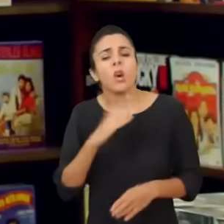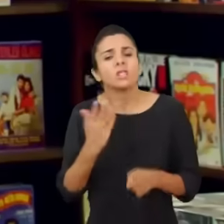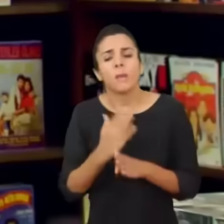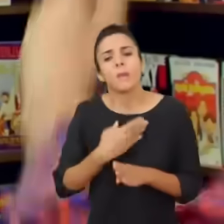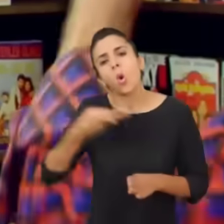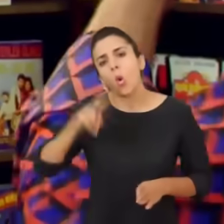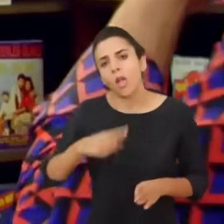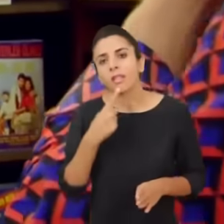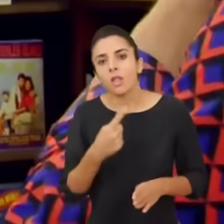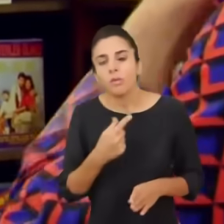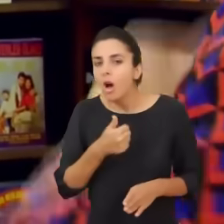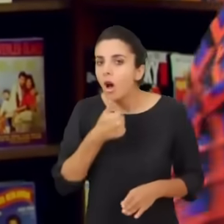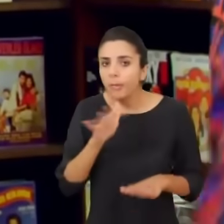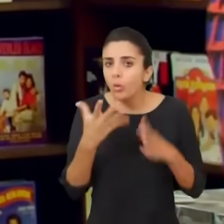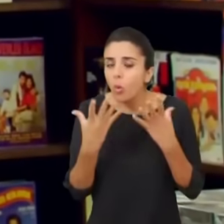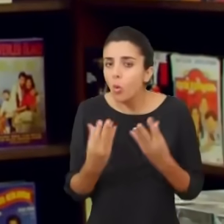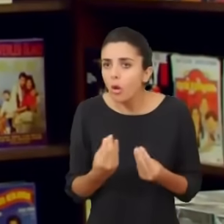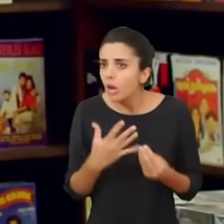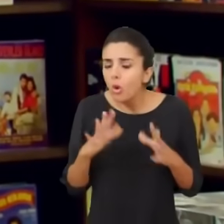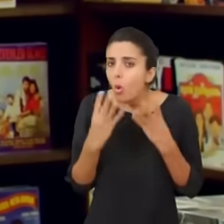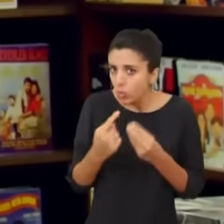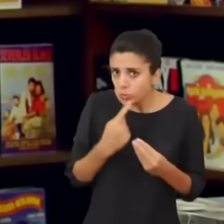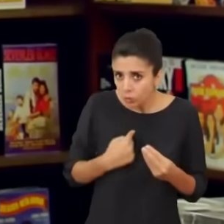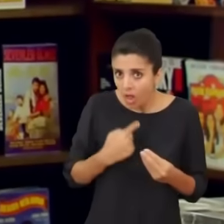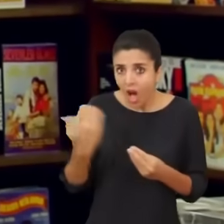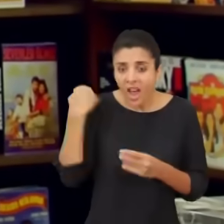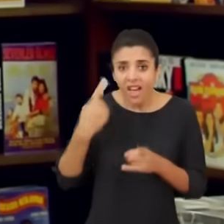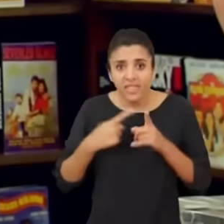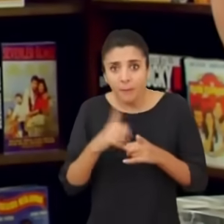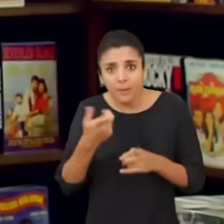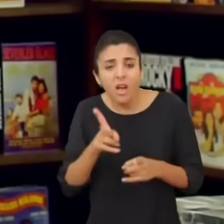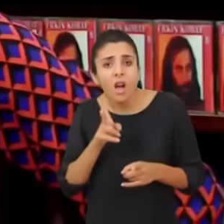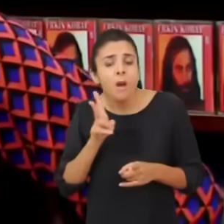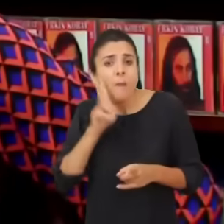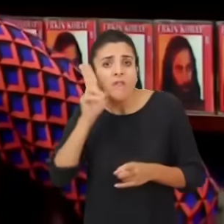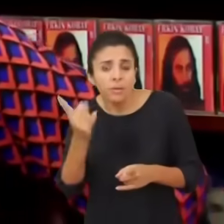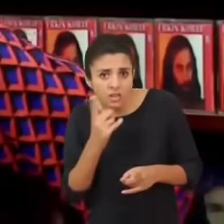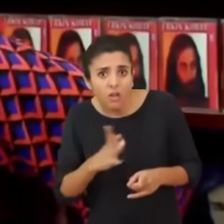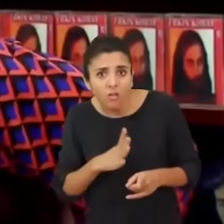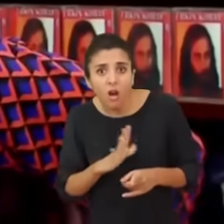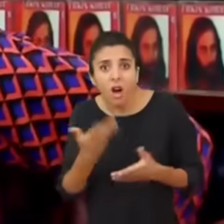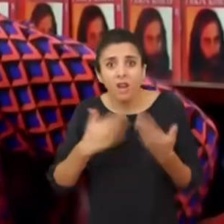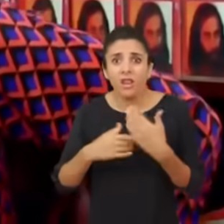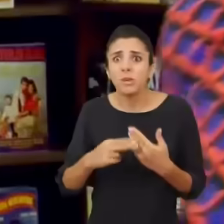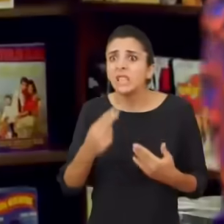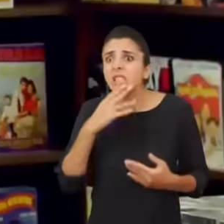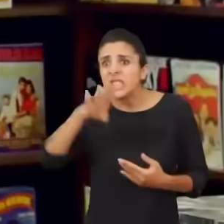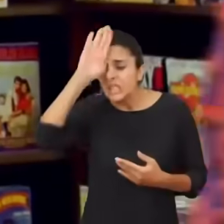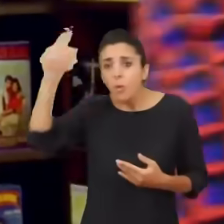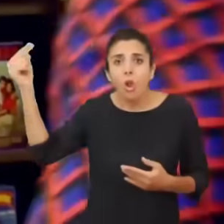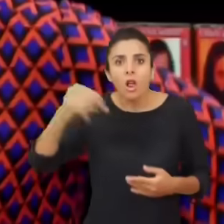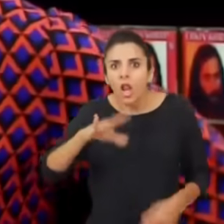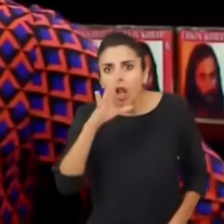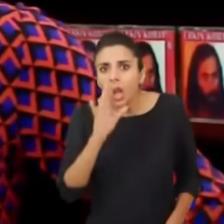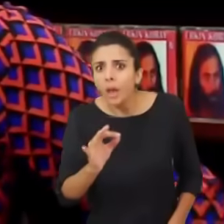yani. Abi ne oldu ya? Allah Allah, nasıl öldün yani? Peşinde mafya falan mı var? Ne oldu? Bir anlat. İstanbul'a gelmiş. Kim